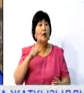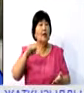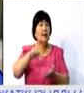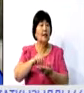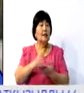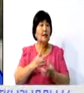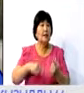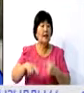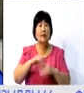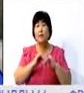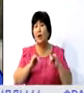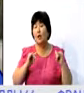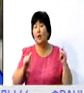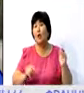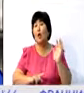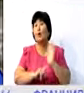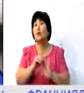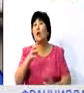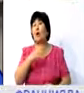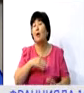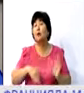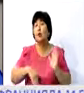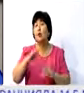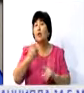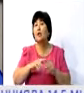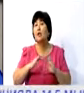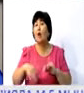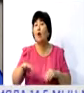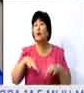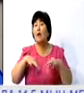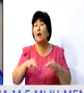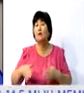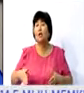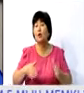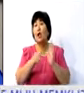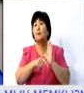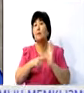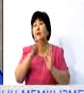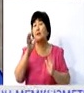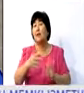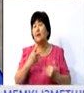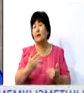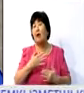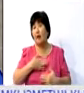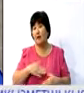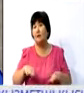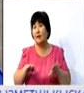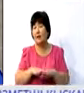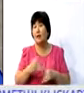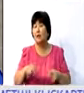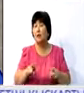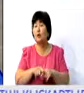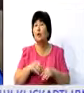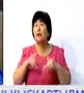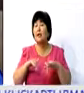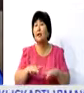саналатын кәсіпкерлікті дамыту үшін күре жолдың маңыз жоғары. Дегенмен ауданда автомобиль жолдарының 67% ғана қанағаттанарлық деңгейде. Түйткілдің